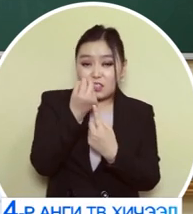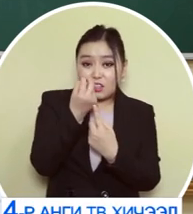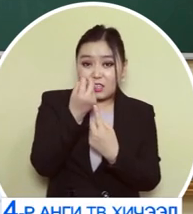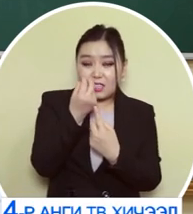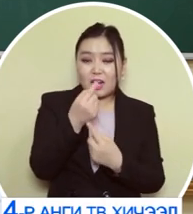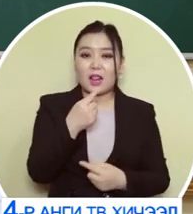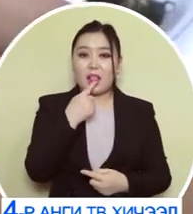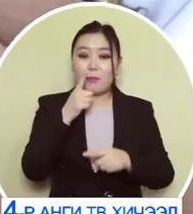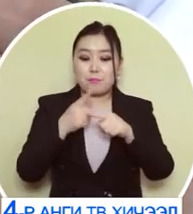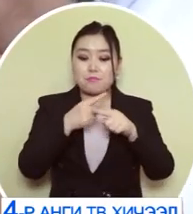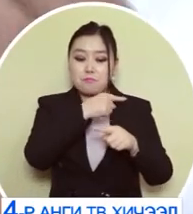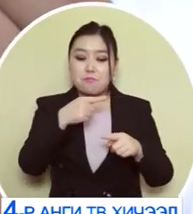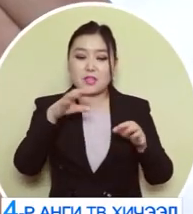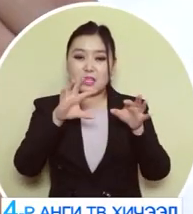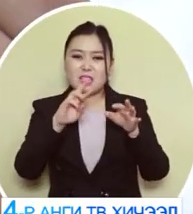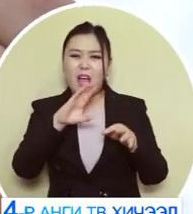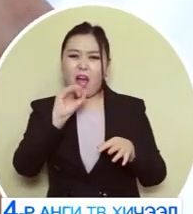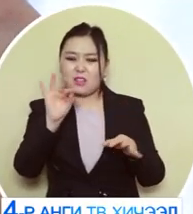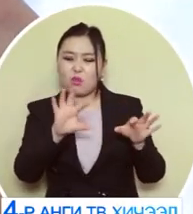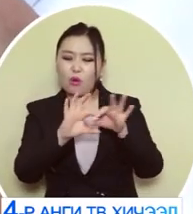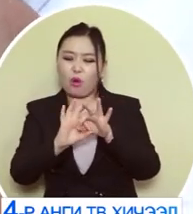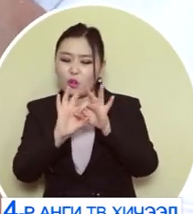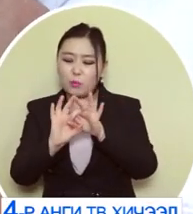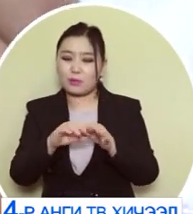Қалай байланыстырсақ, диод шамы жанады.